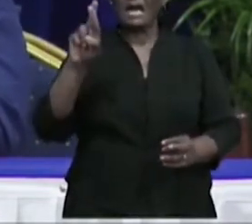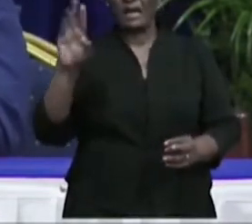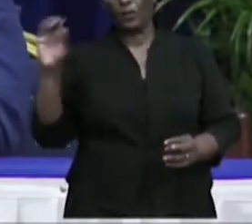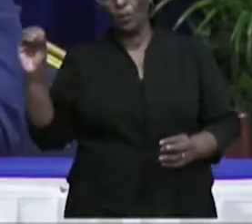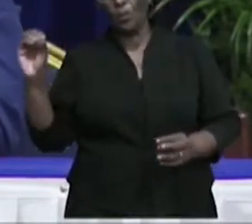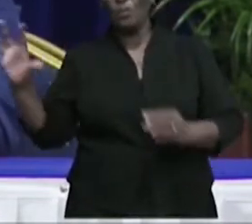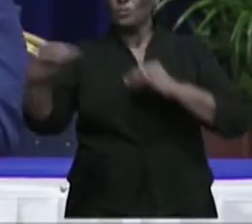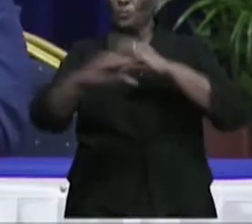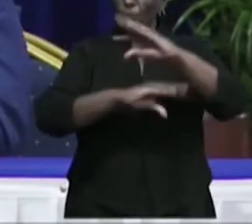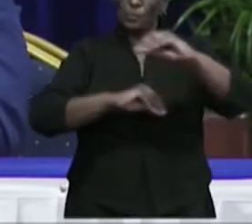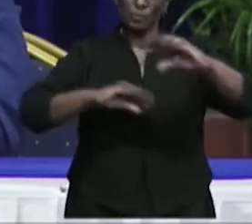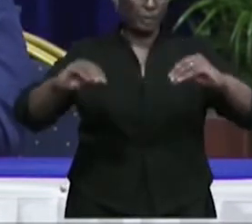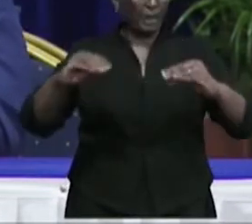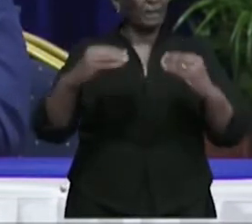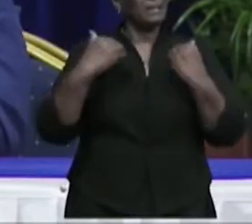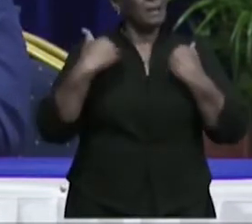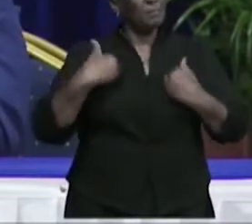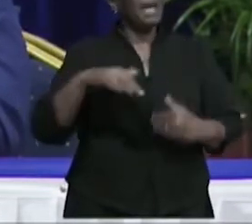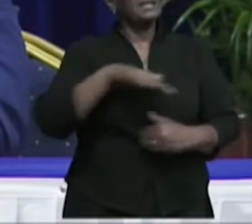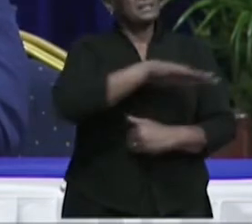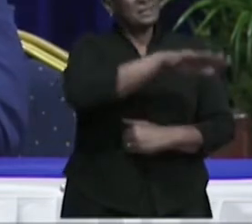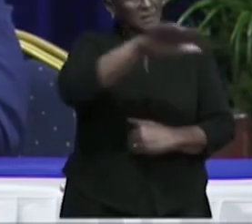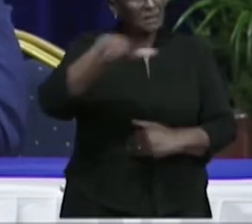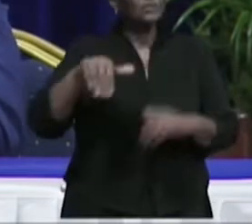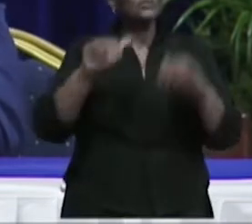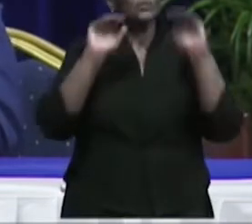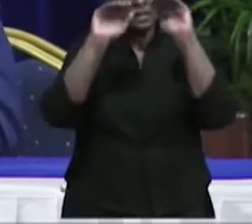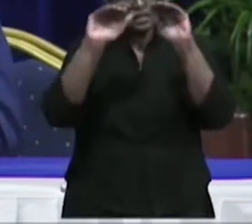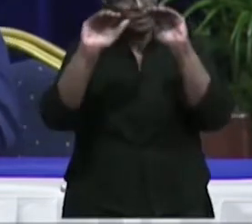De gemeenschap zal binnenkort geïnformeerd worden over dit